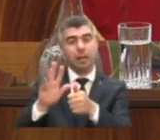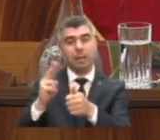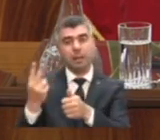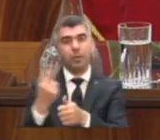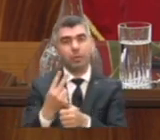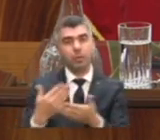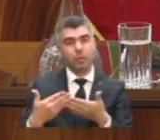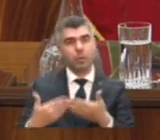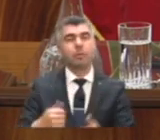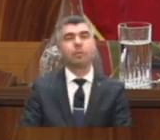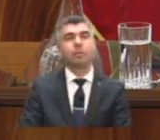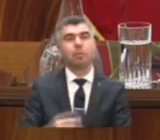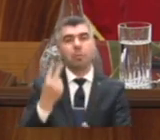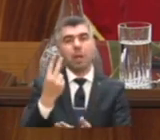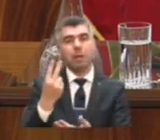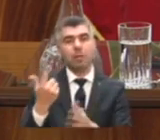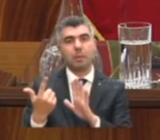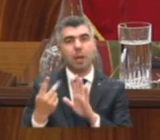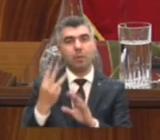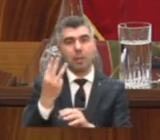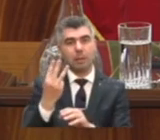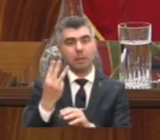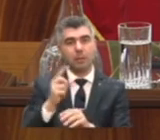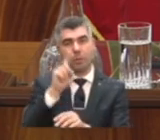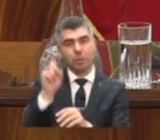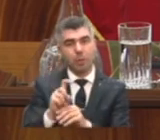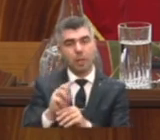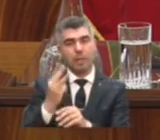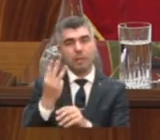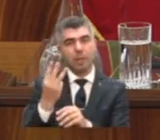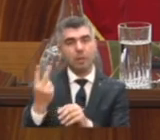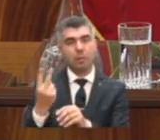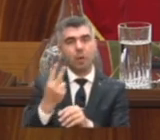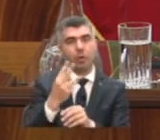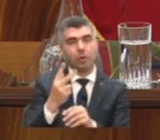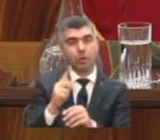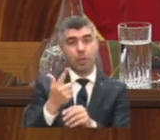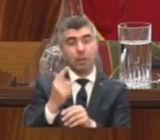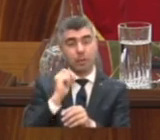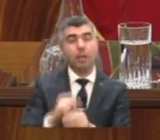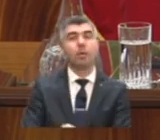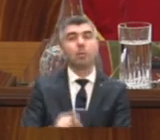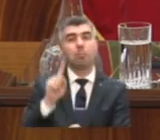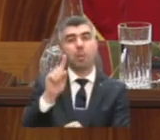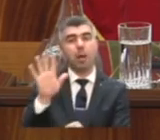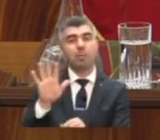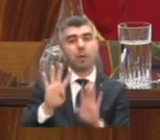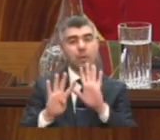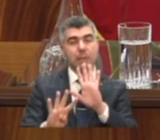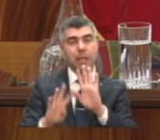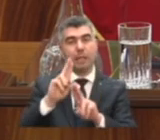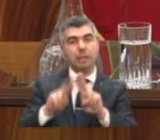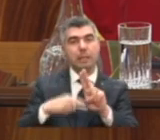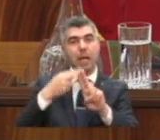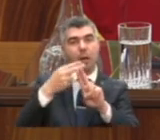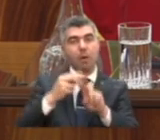6 إلى 20 يونيو 2022 237 سؤالا شفويا، 327 سؤالا كتابيا، 195 جوابا على